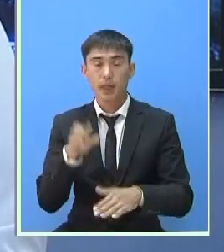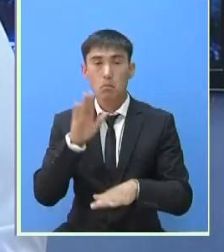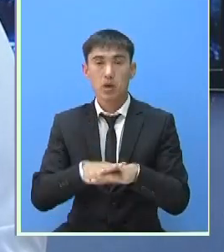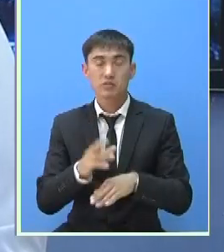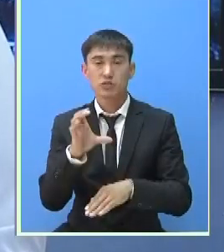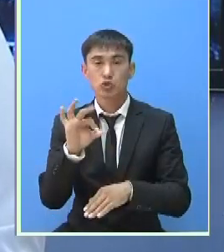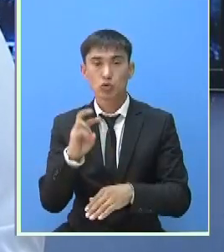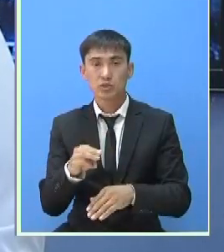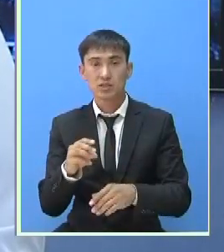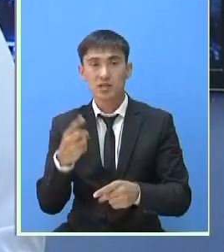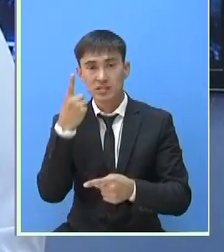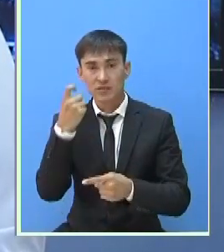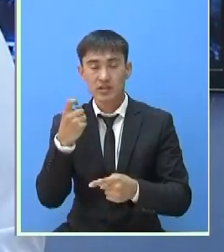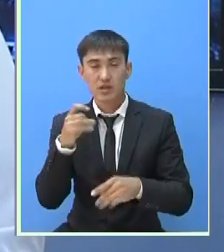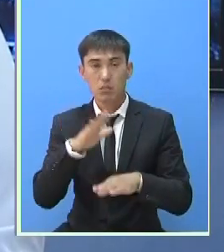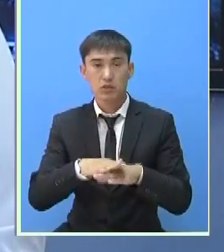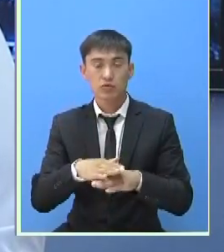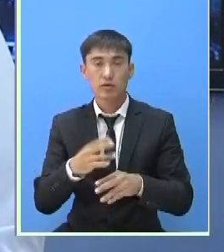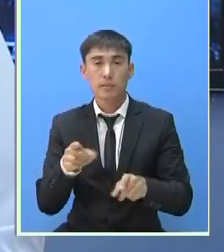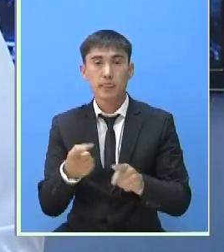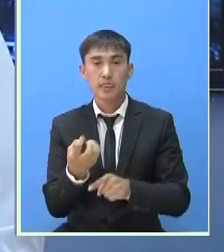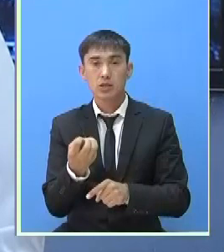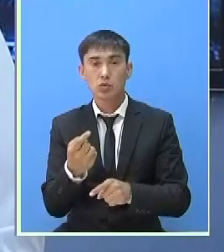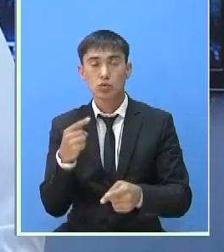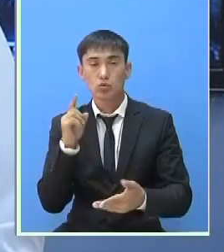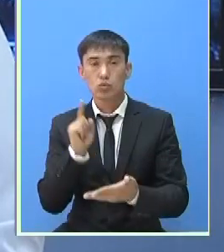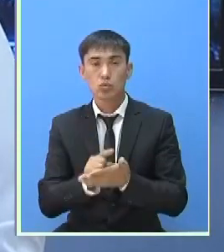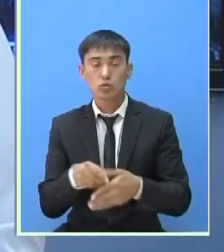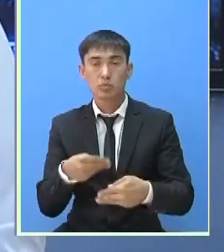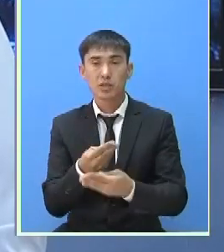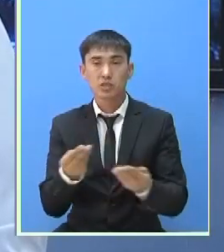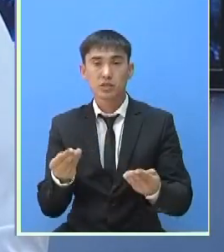банковский счет, сведения о банковском счете. Также он должен